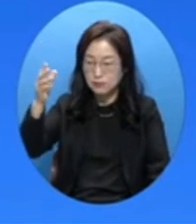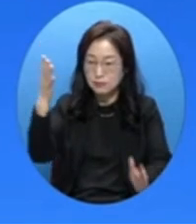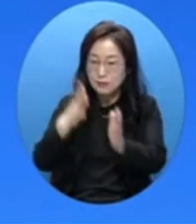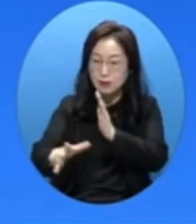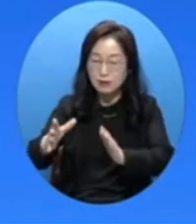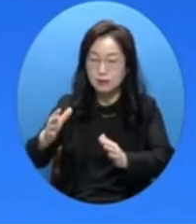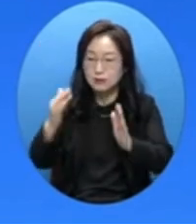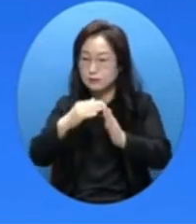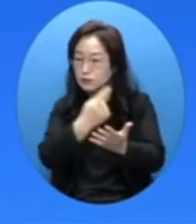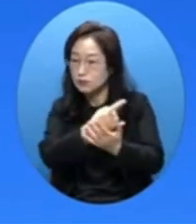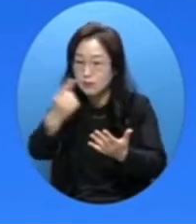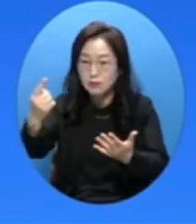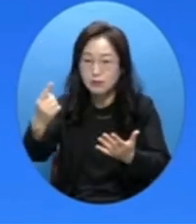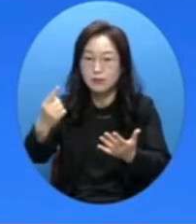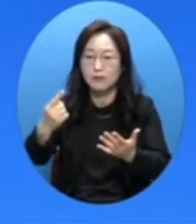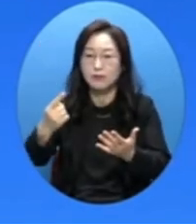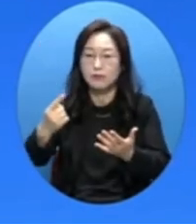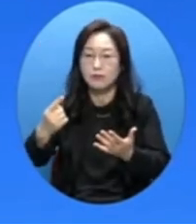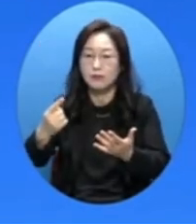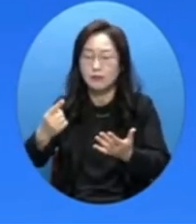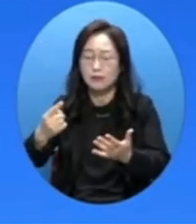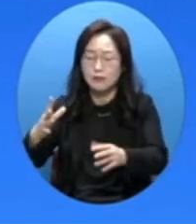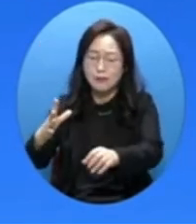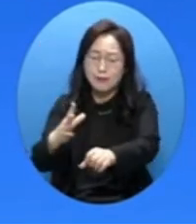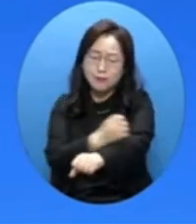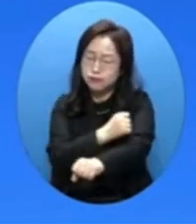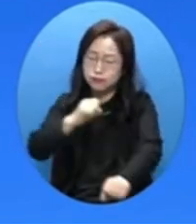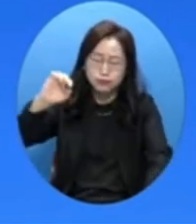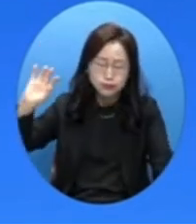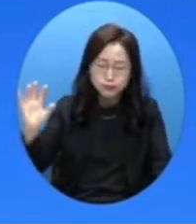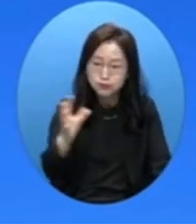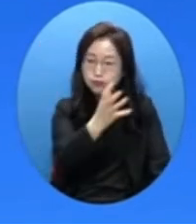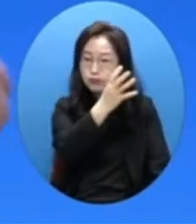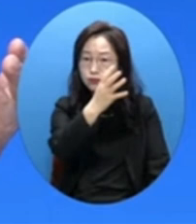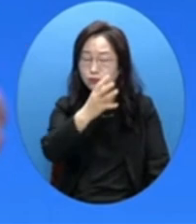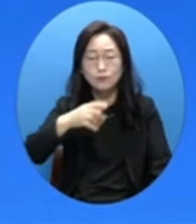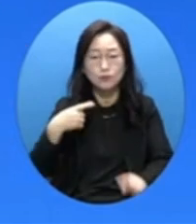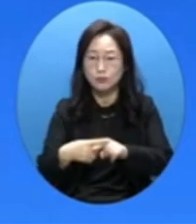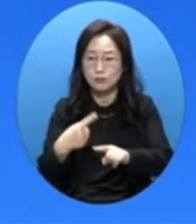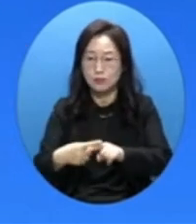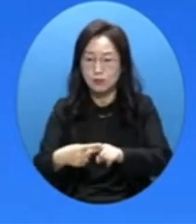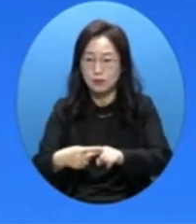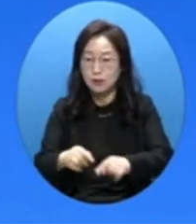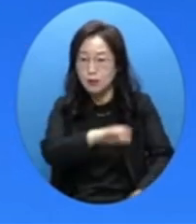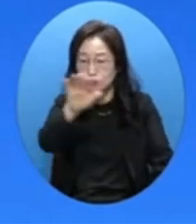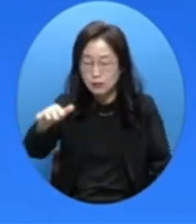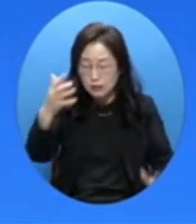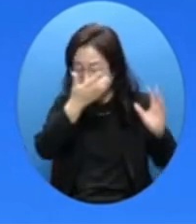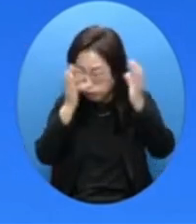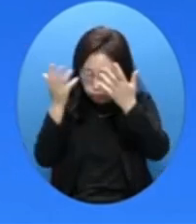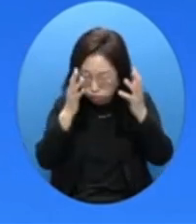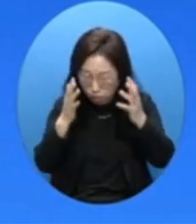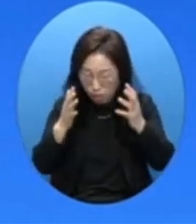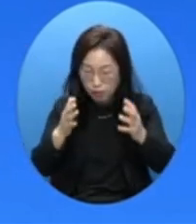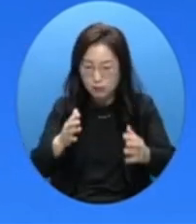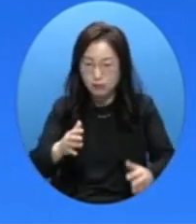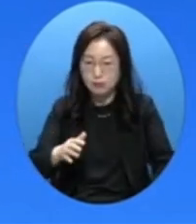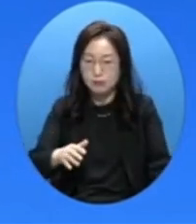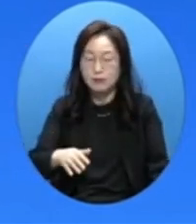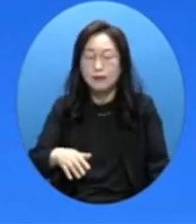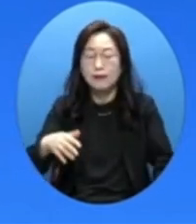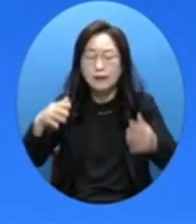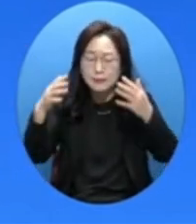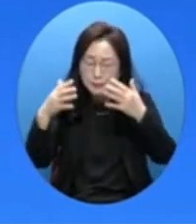뛰쳐나가고 이런 강풍이 불어올 때 사람은 정신을 차리지 못합니다. 그래서